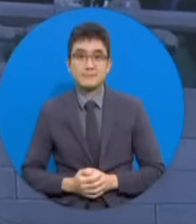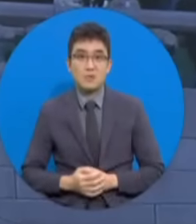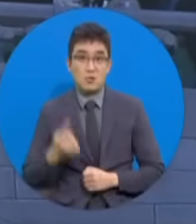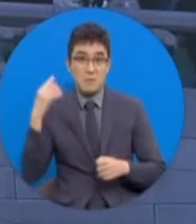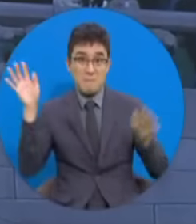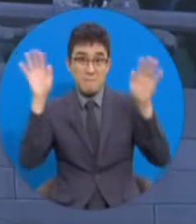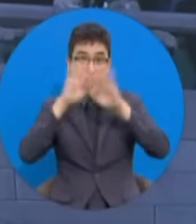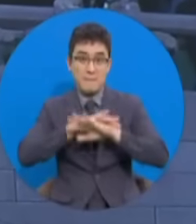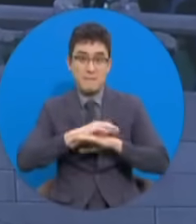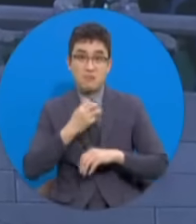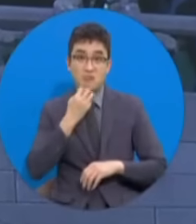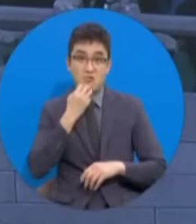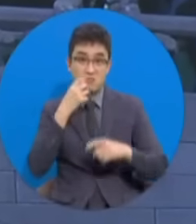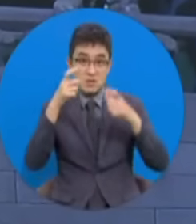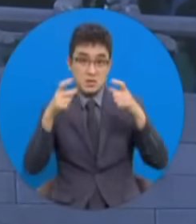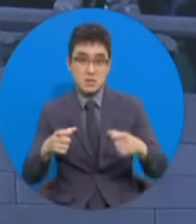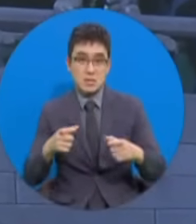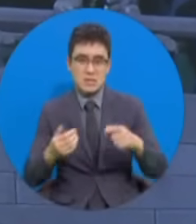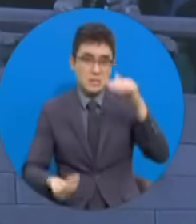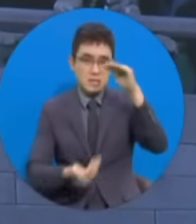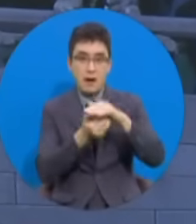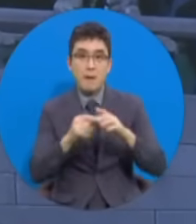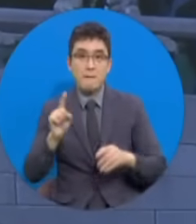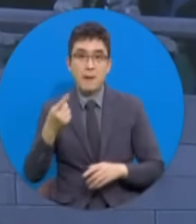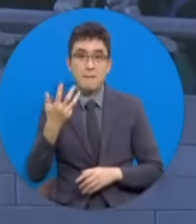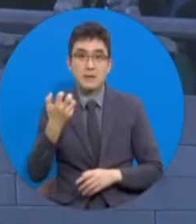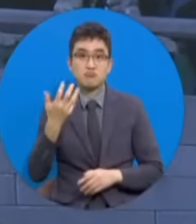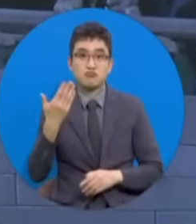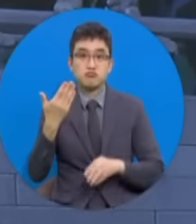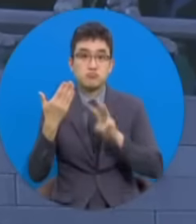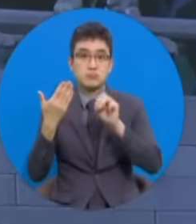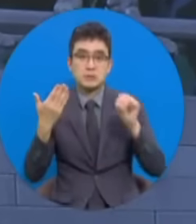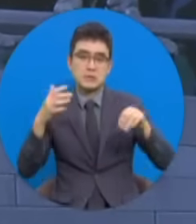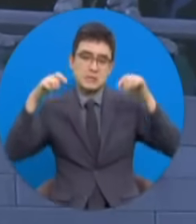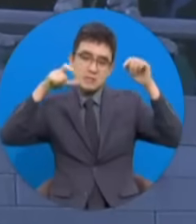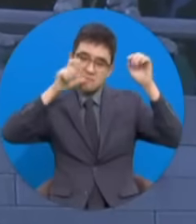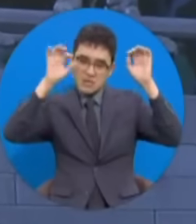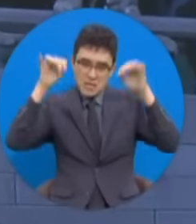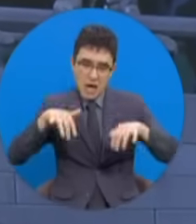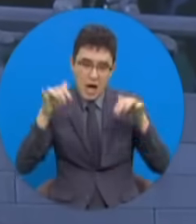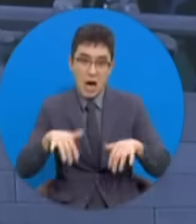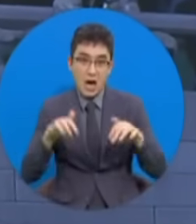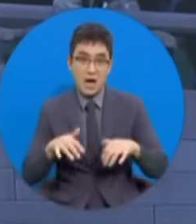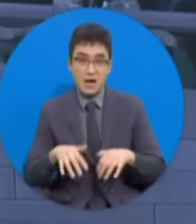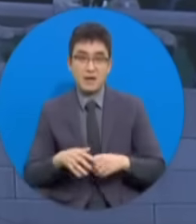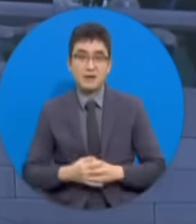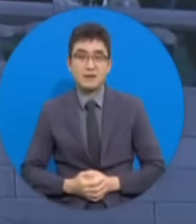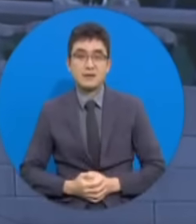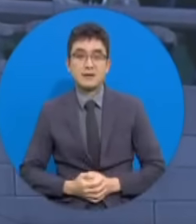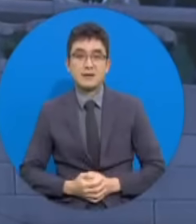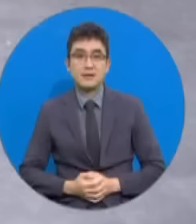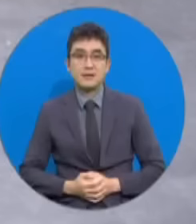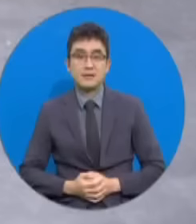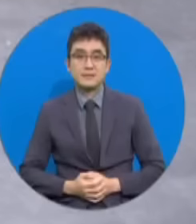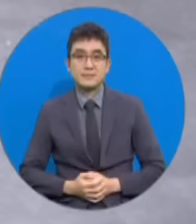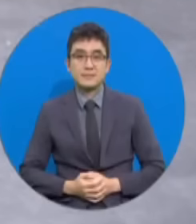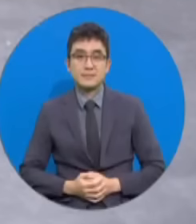밤사이에 서울 지역에 최대 189mm의 폭우가 쏟아졌습니다. 첫 번째 이야기 지금 시작하겠습니다.